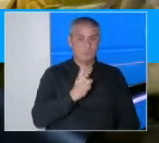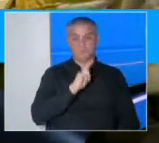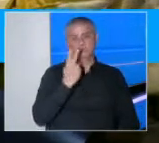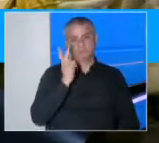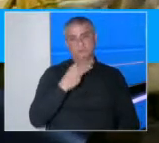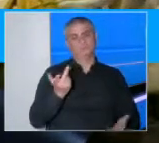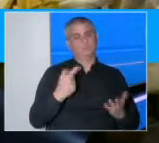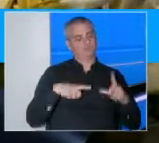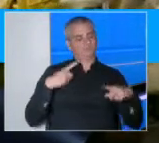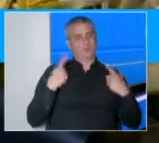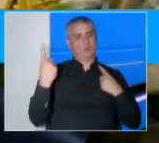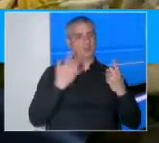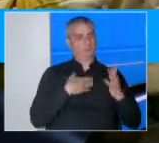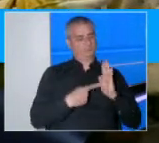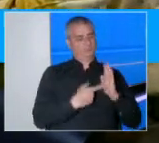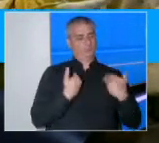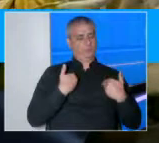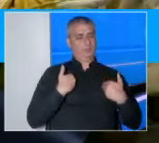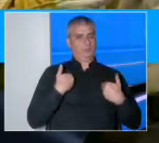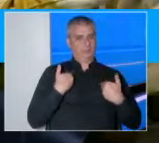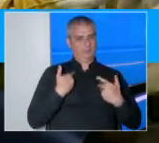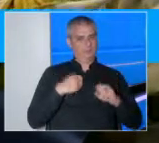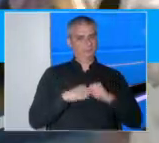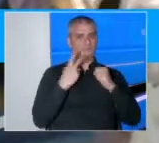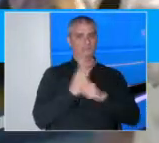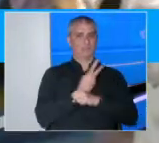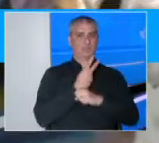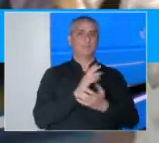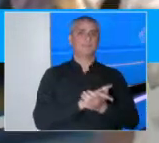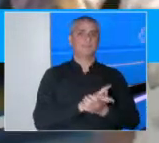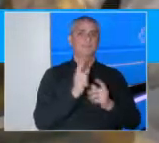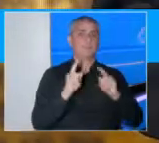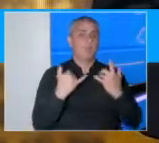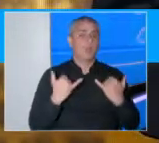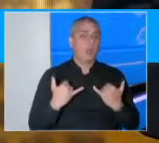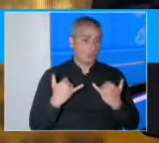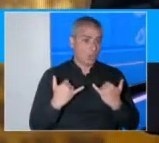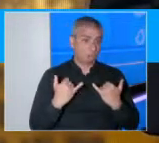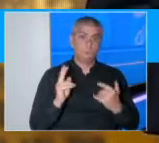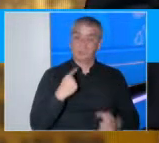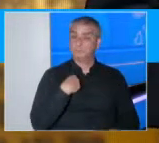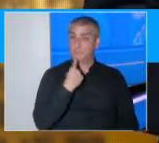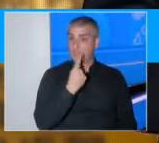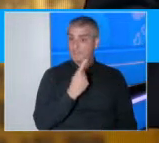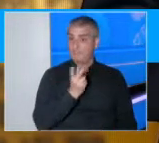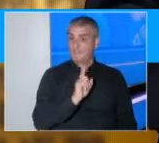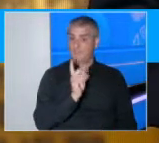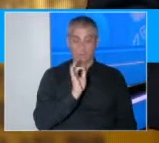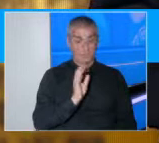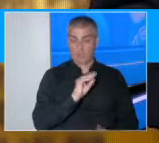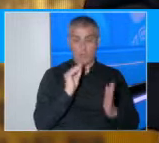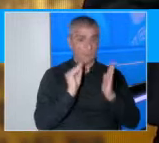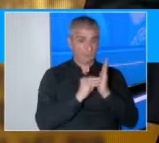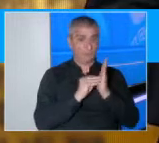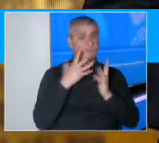שני יש את השופוני, וכל אחד רוצה להראות, הנה אני משדר שגרה. טוב, אז זה קורה היום, דודי, וגם צריך לומר שמי שעדיין לא